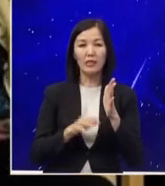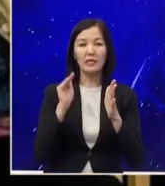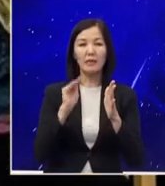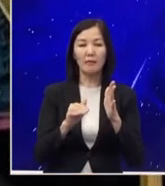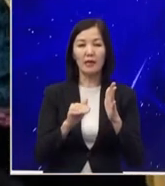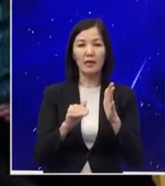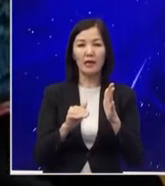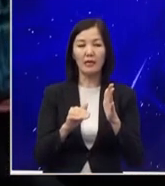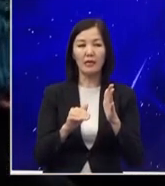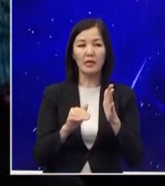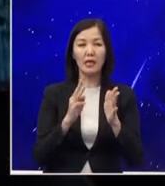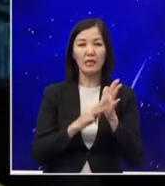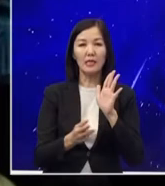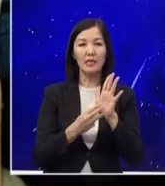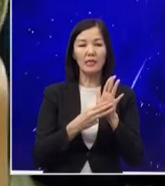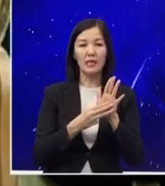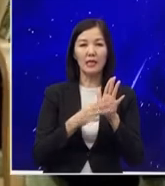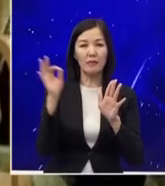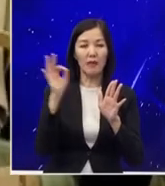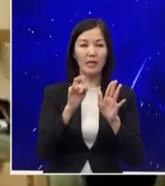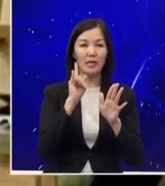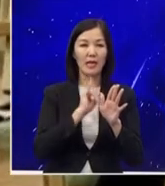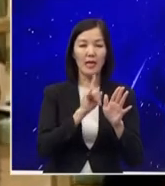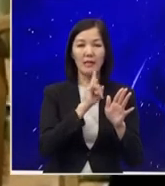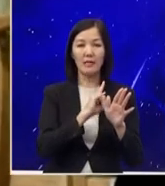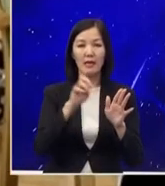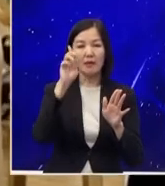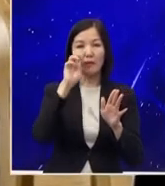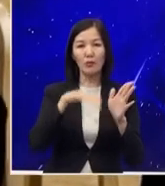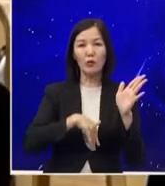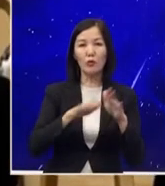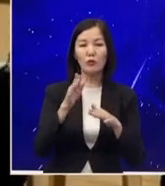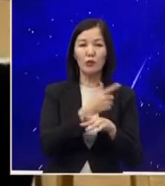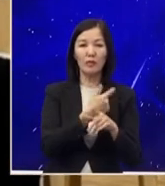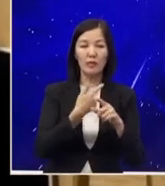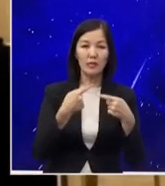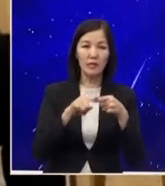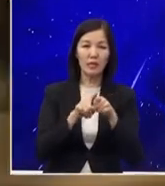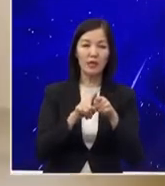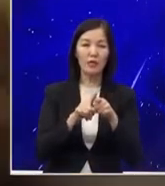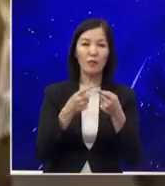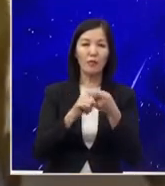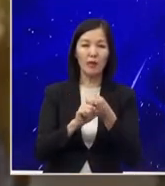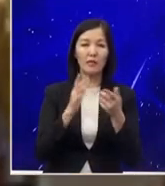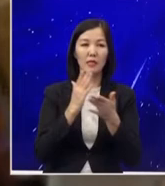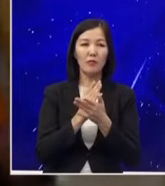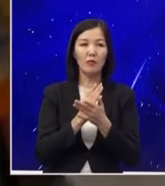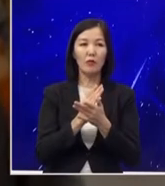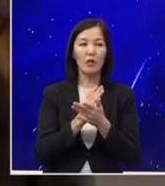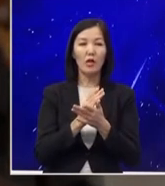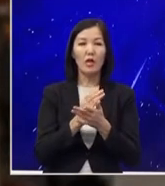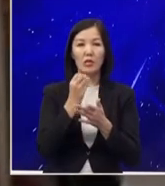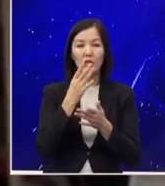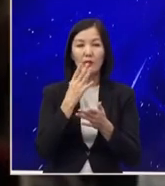асқан. 88% әйелдер. Дәрігерлер оны мемлекеттік озық медициналық технологиялармен байланыстырып отыр. Күншығыс